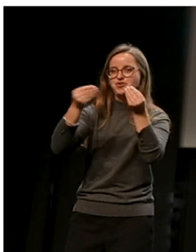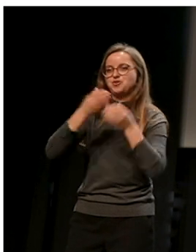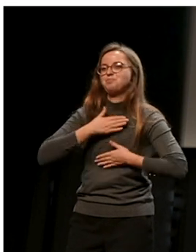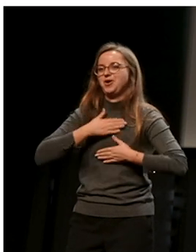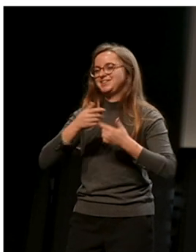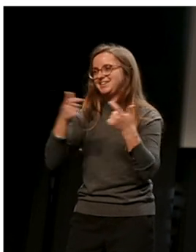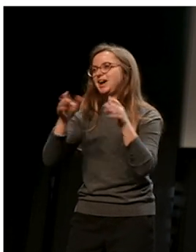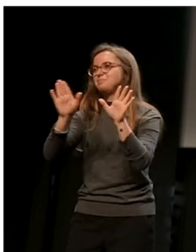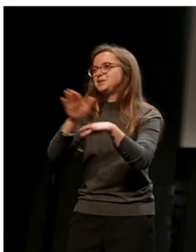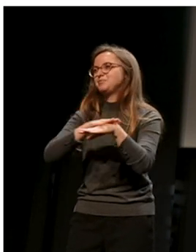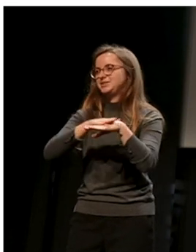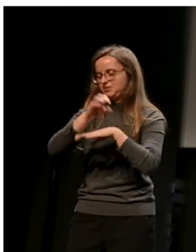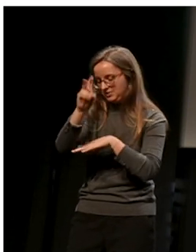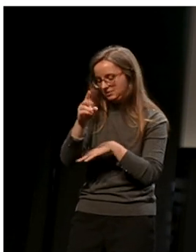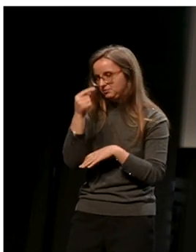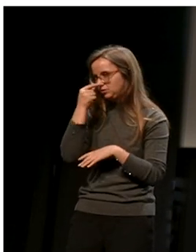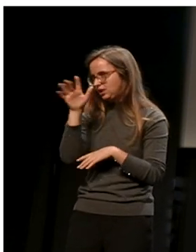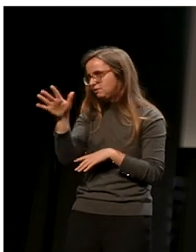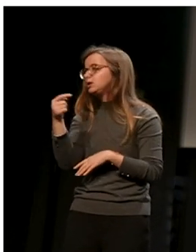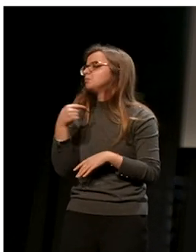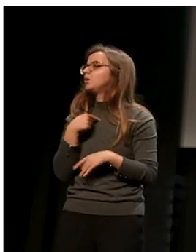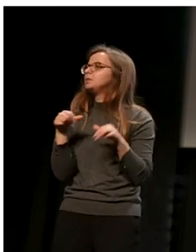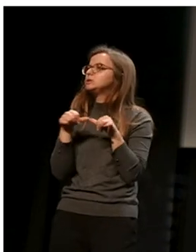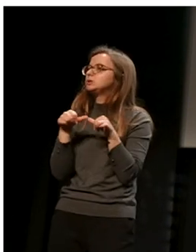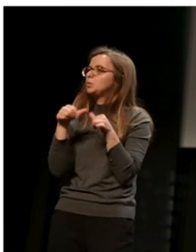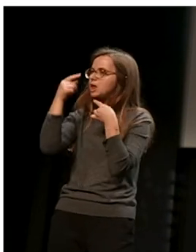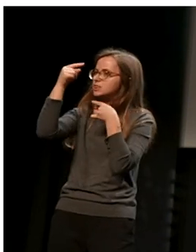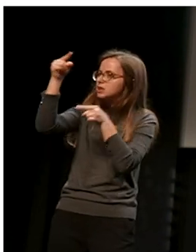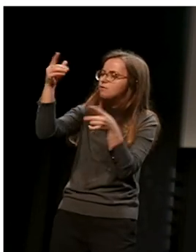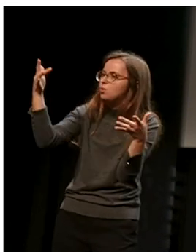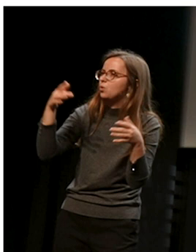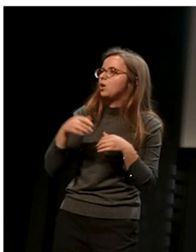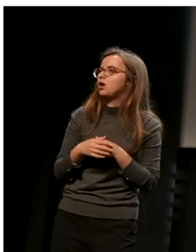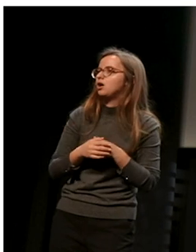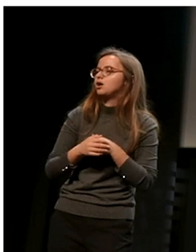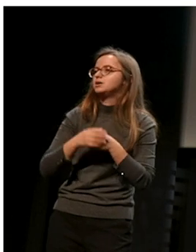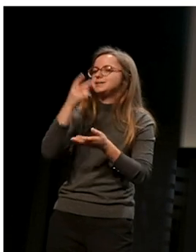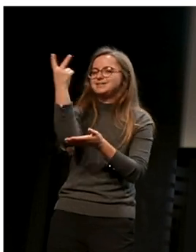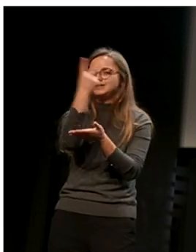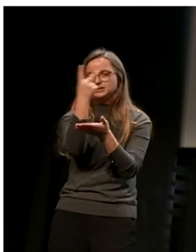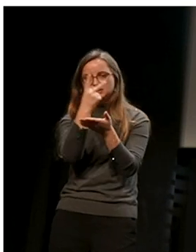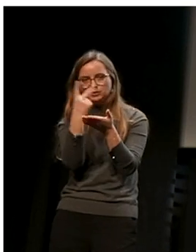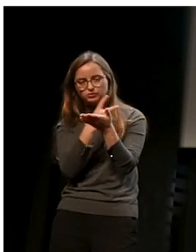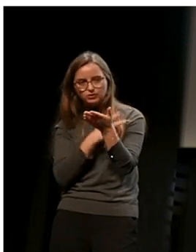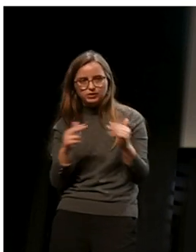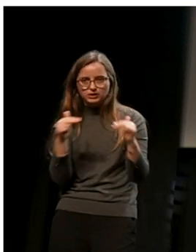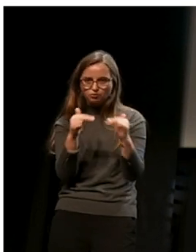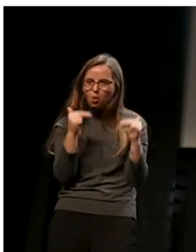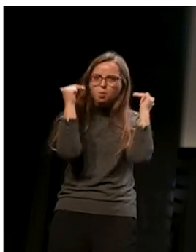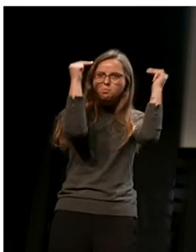sujets politiques, tu penses que j'essaye de défendre l'élite de l'illustration et des illustrateurs et de notre